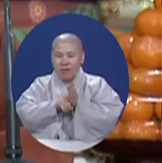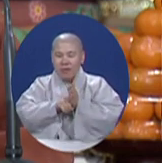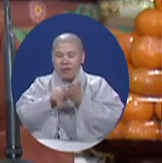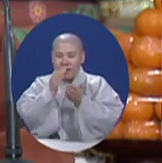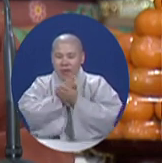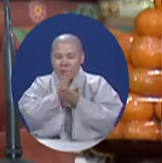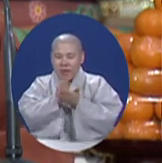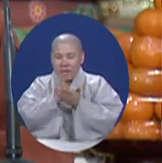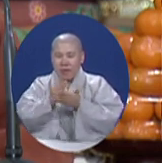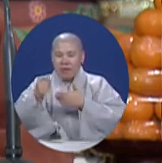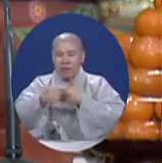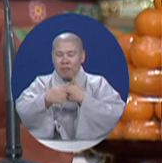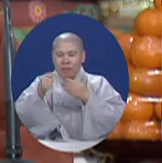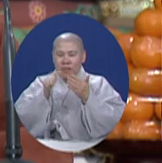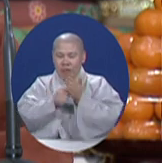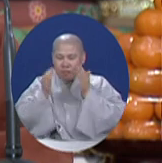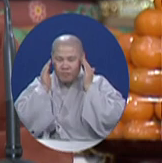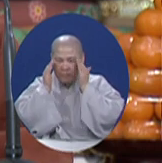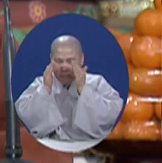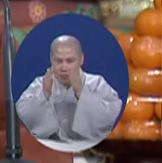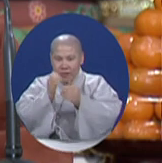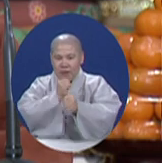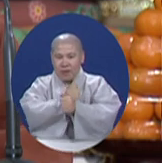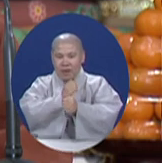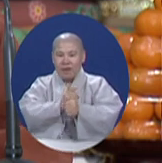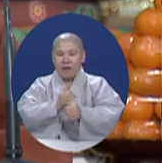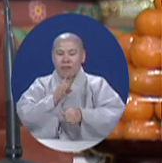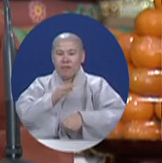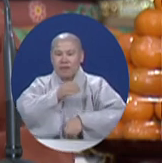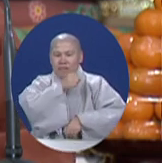가진 정성을 다 들여야 그 밥이 잘 됩니다.